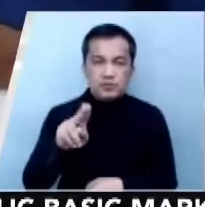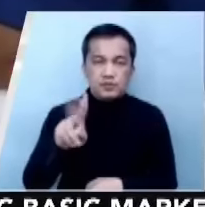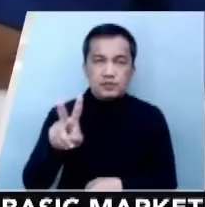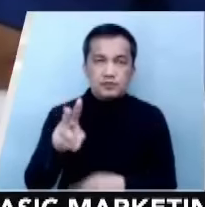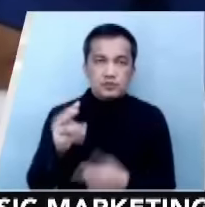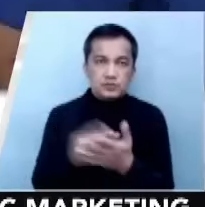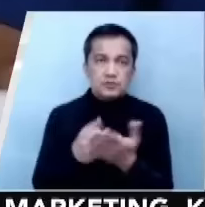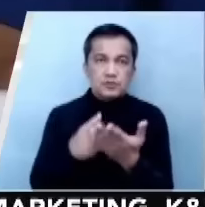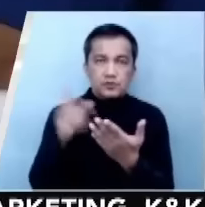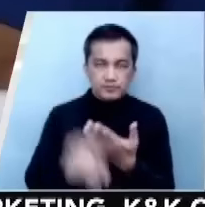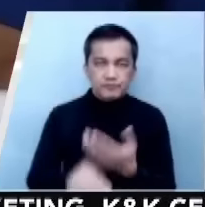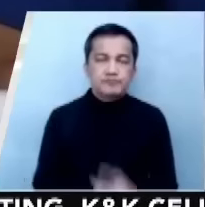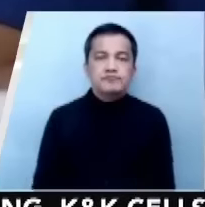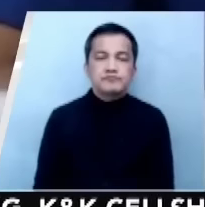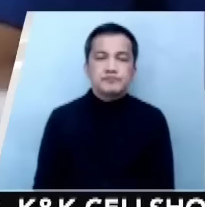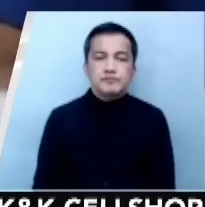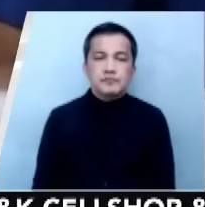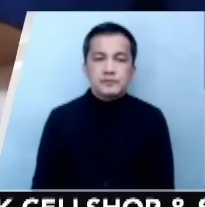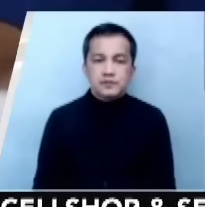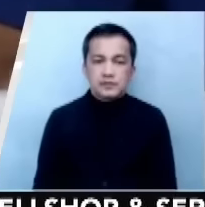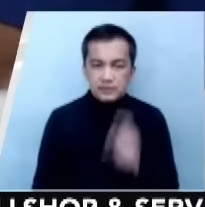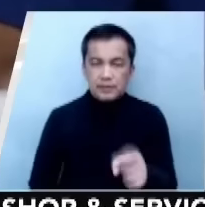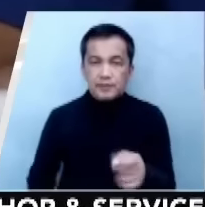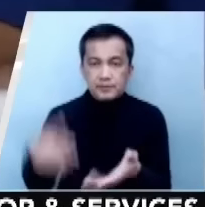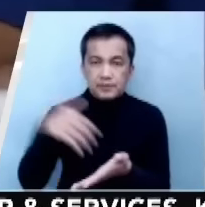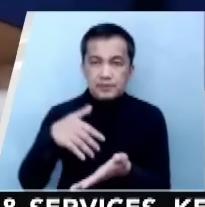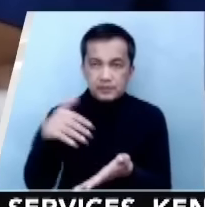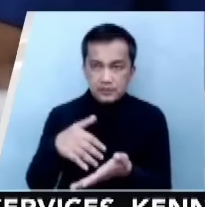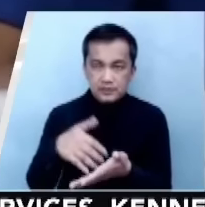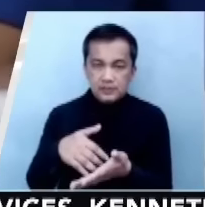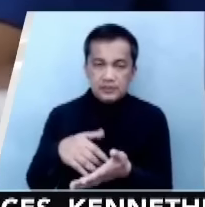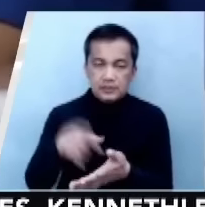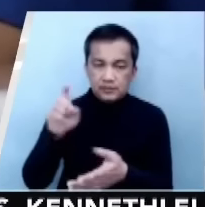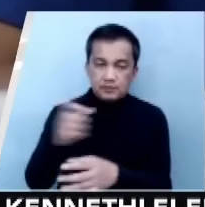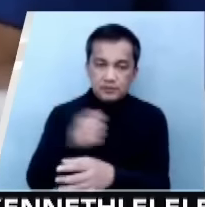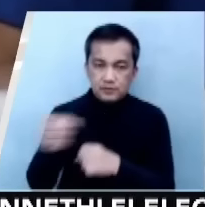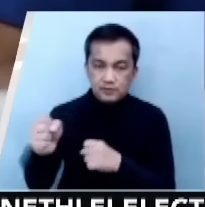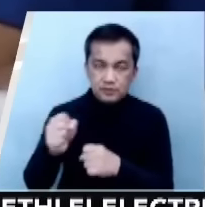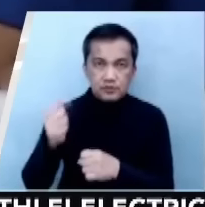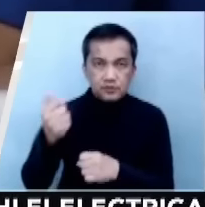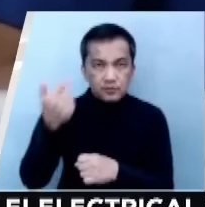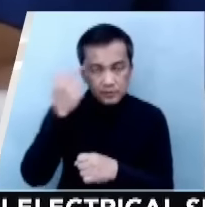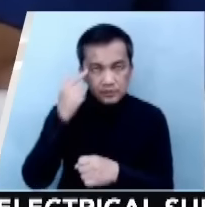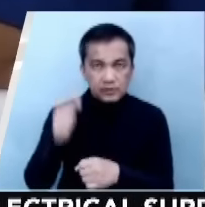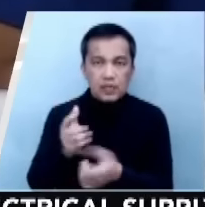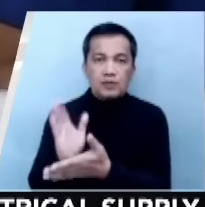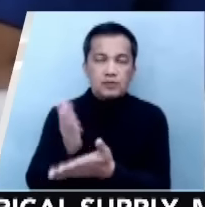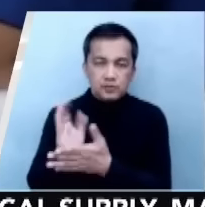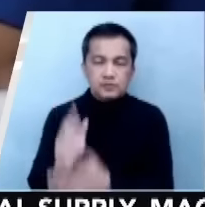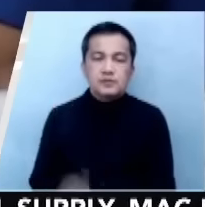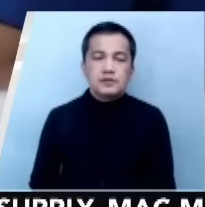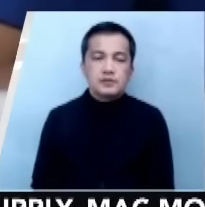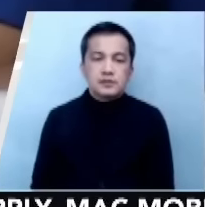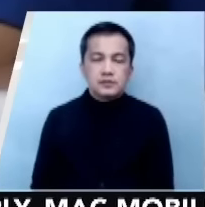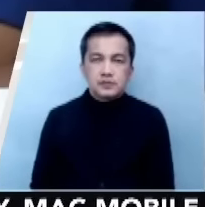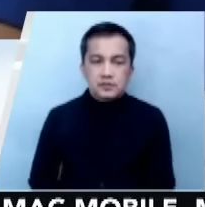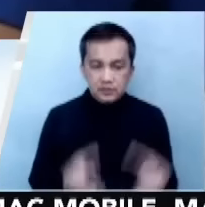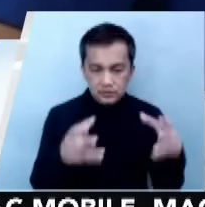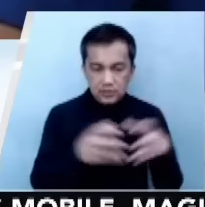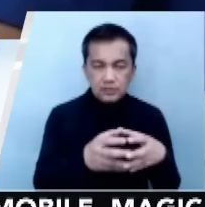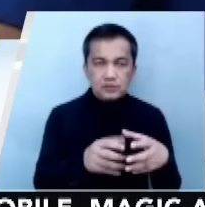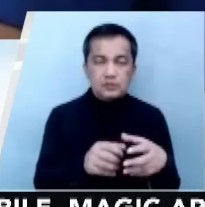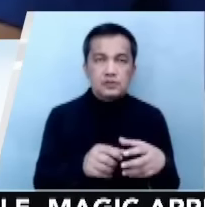Dapat pag-aralan, dapat singilin ng administrasyon sa kanyang kapabayaan sa hanay ng sektor ng